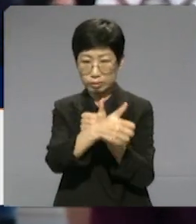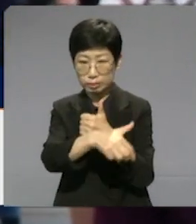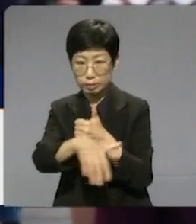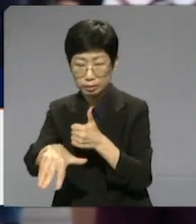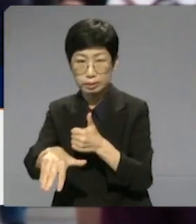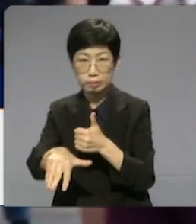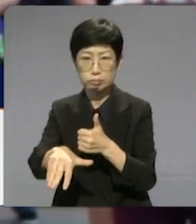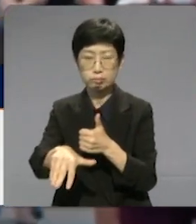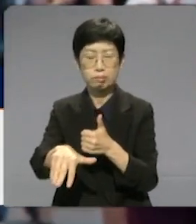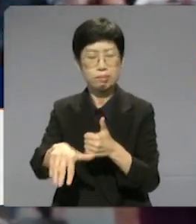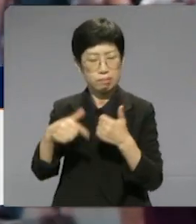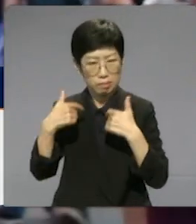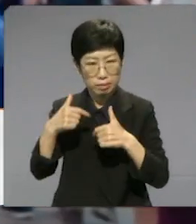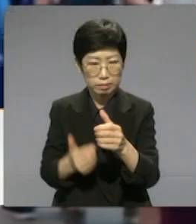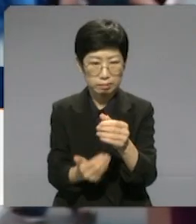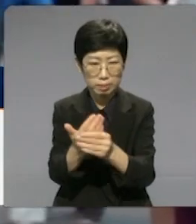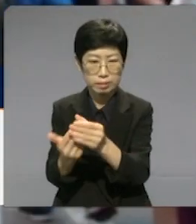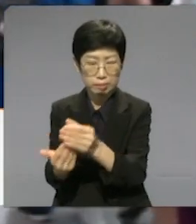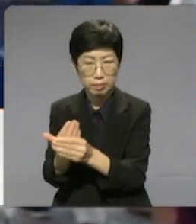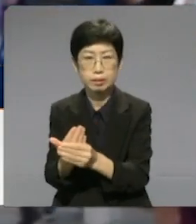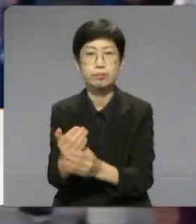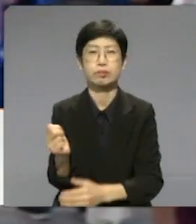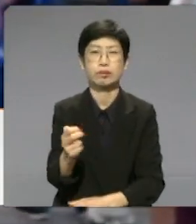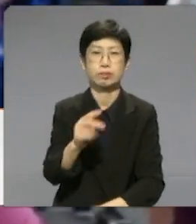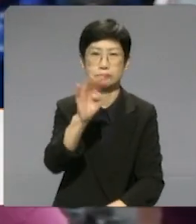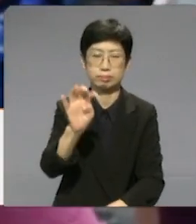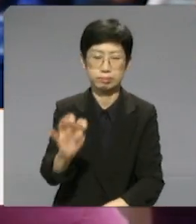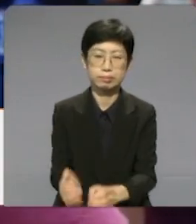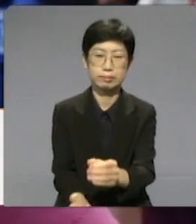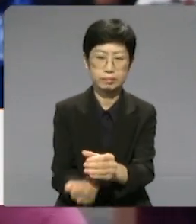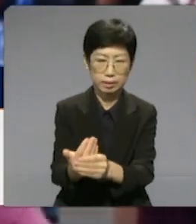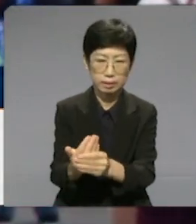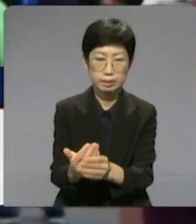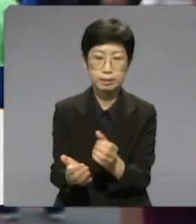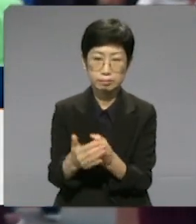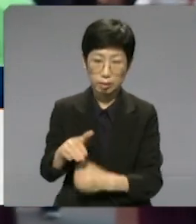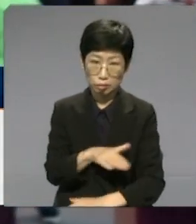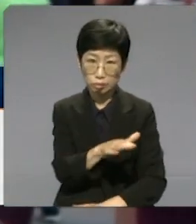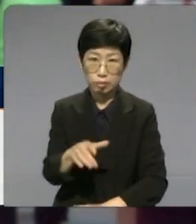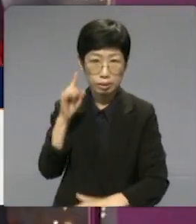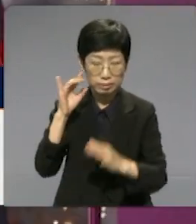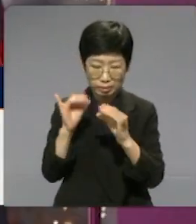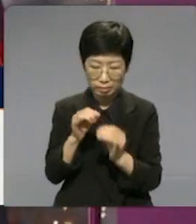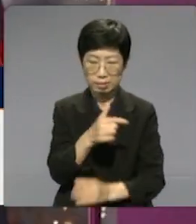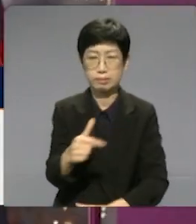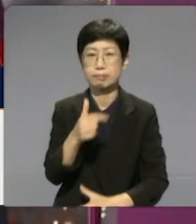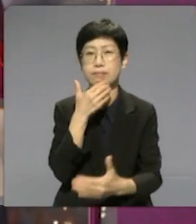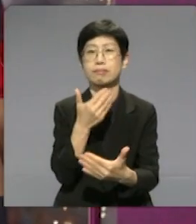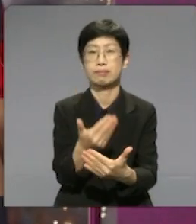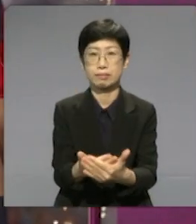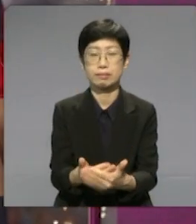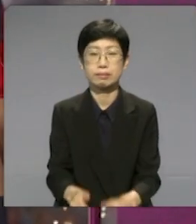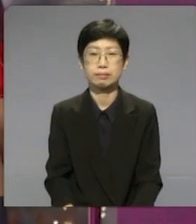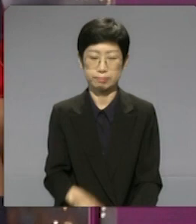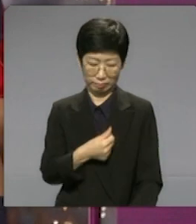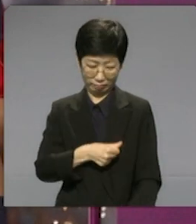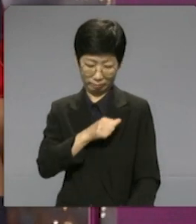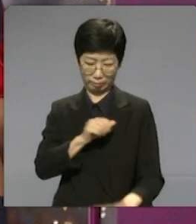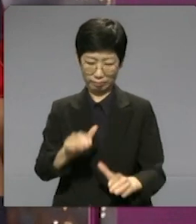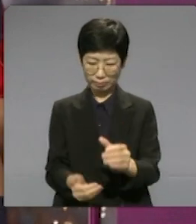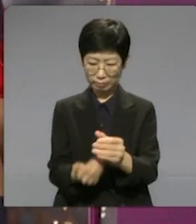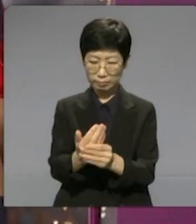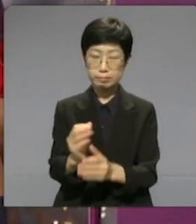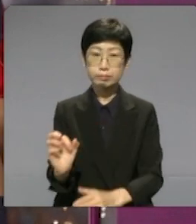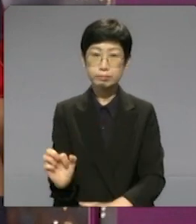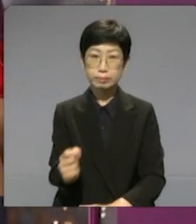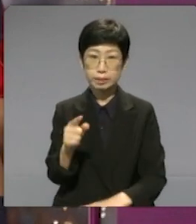en muchos deportes y las mujeres en la vida en general. Entonces, para mí el apoyo era muy importante. 스페인에서는 이번 사건을